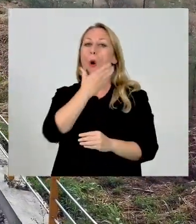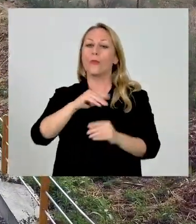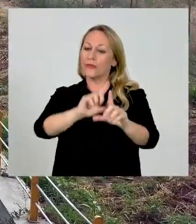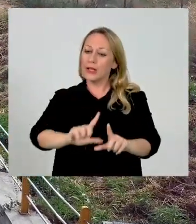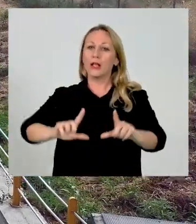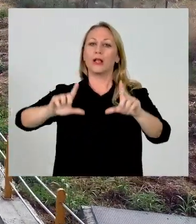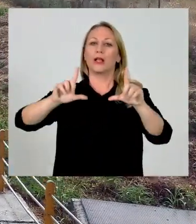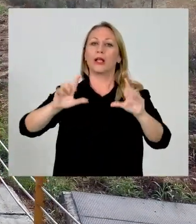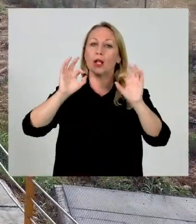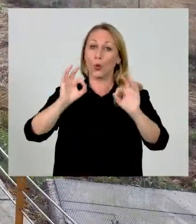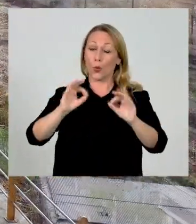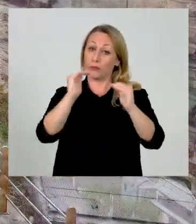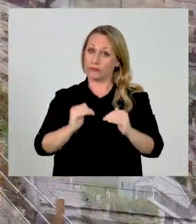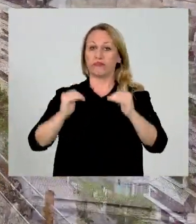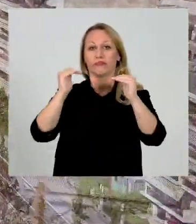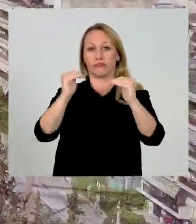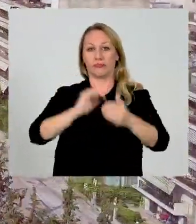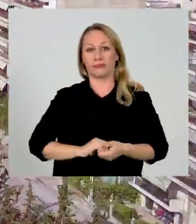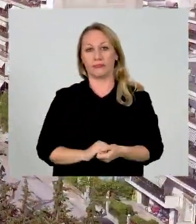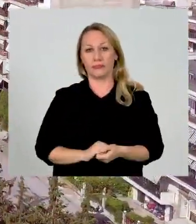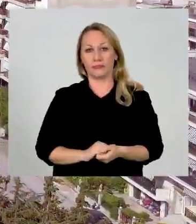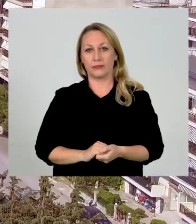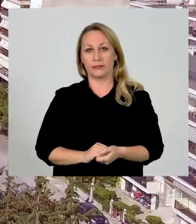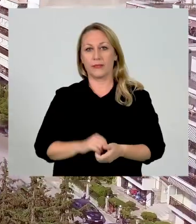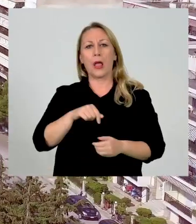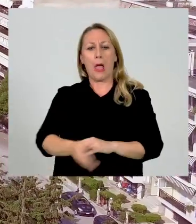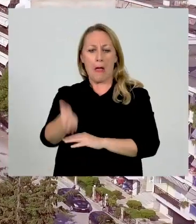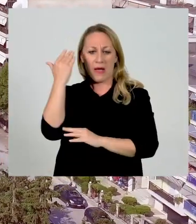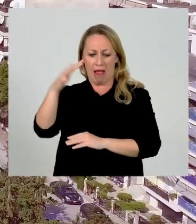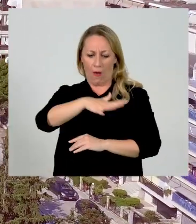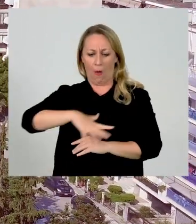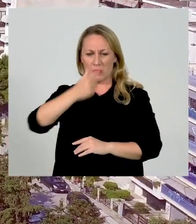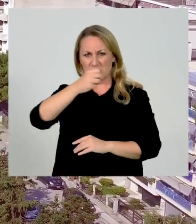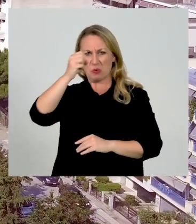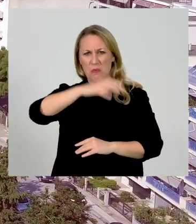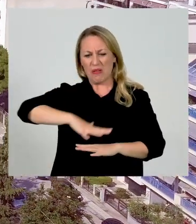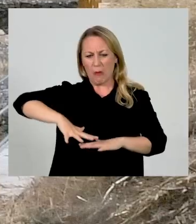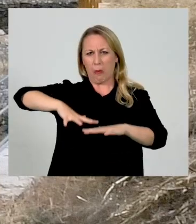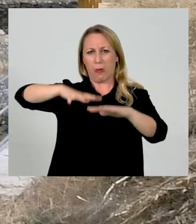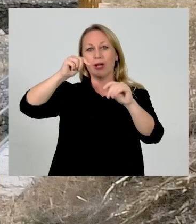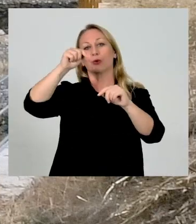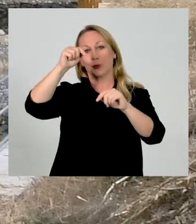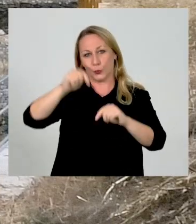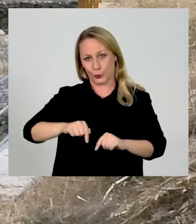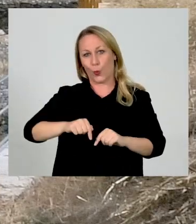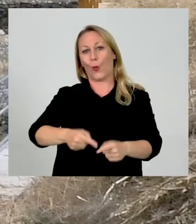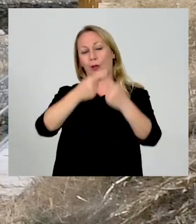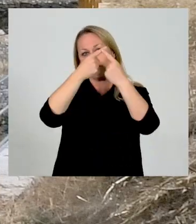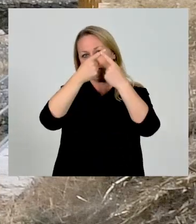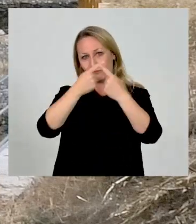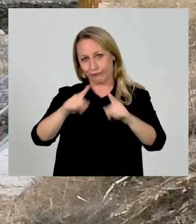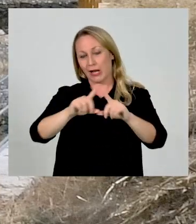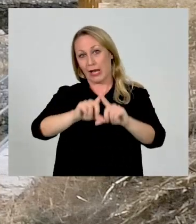μια αισθητική η οποία είναι σε προχωρημένο βαθμό. Παλιά ήταν ένας σκουπιδότοπος. Τώρα, σαφώς,